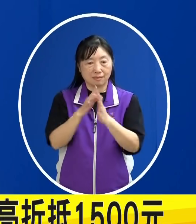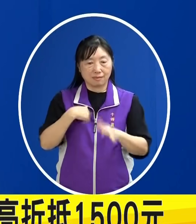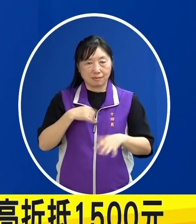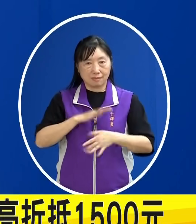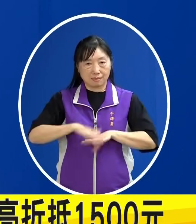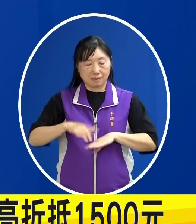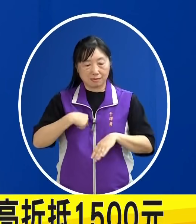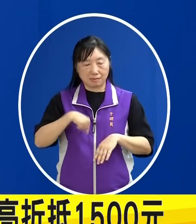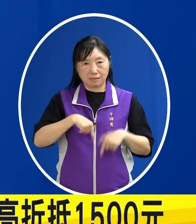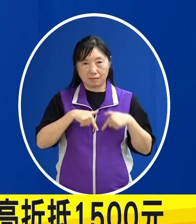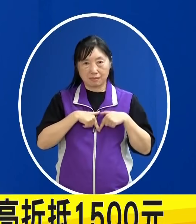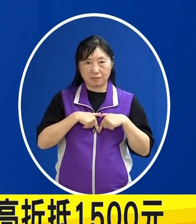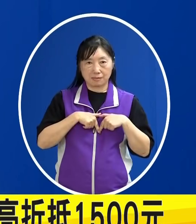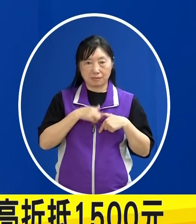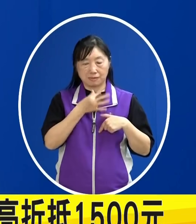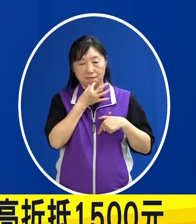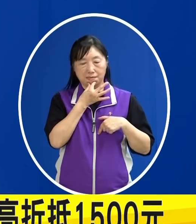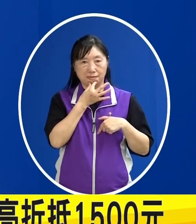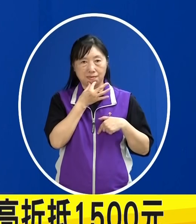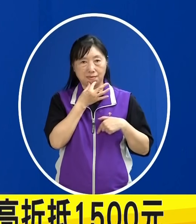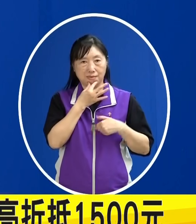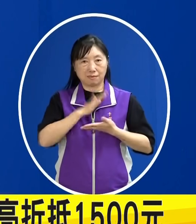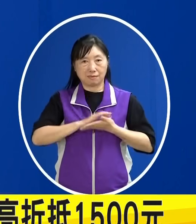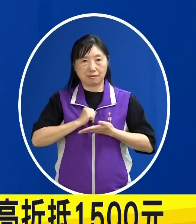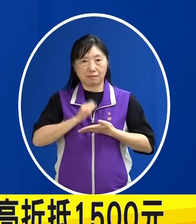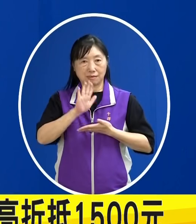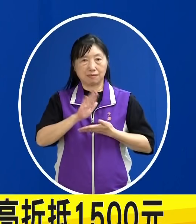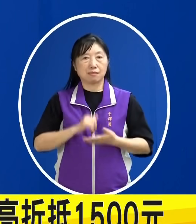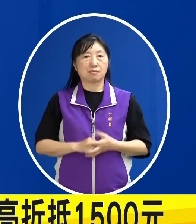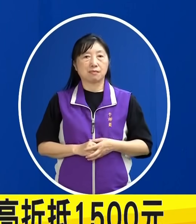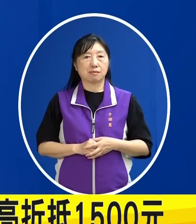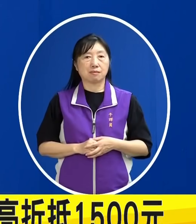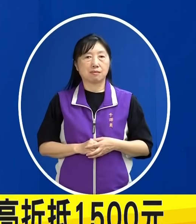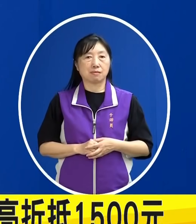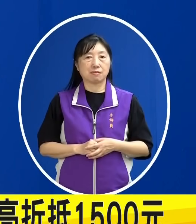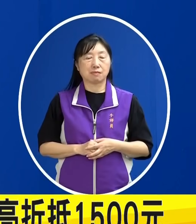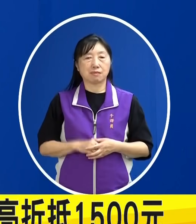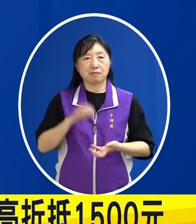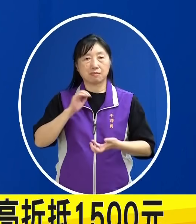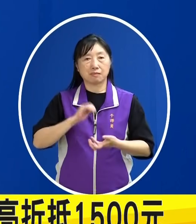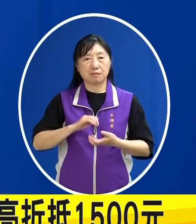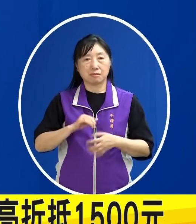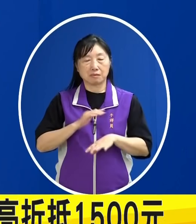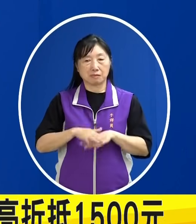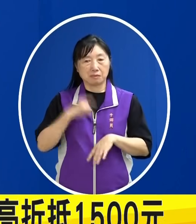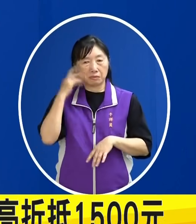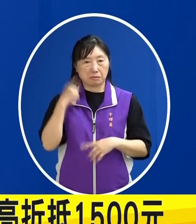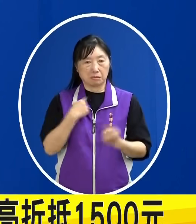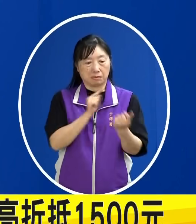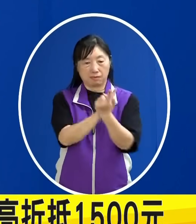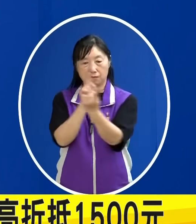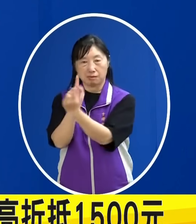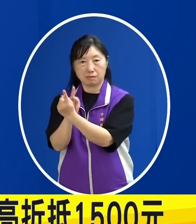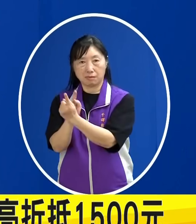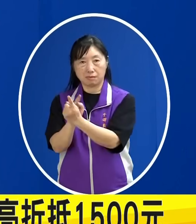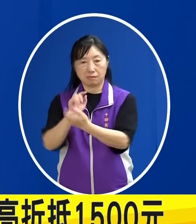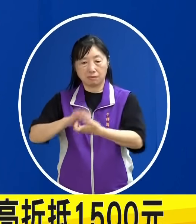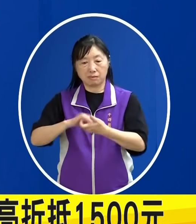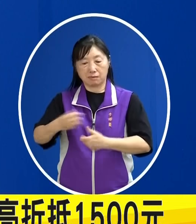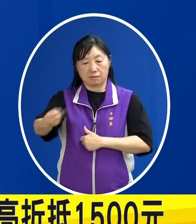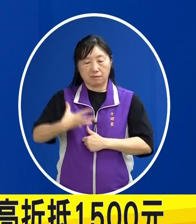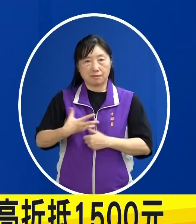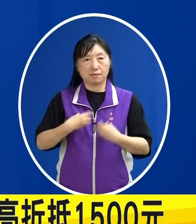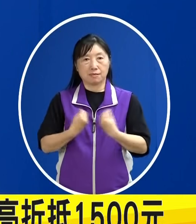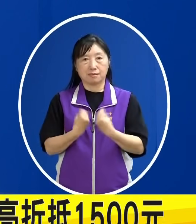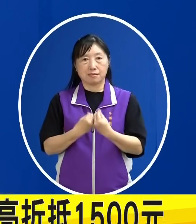上的这种压力是不是觉得自己有可能去接触到这些高风险的对